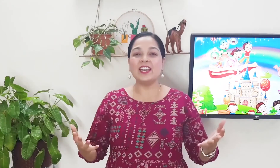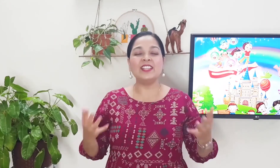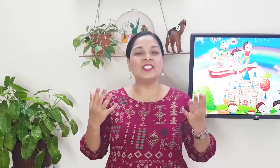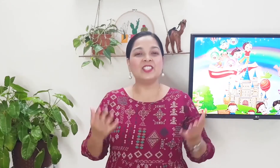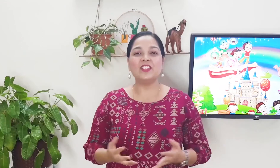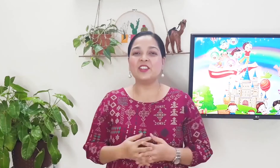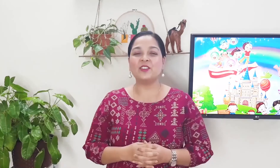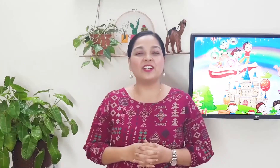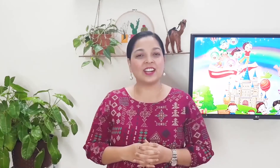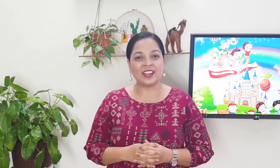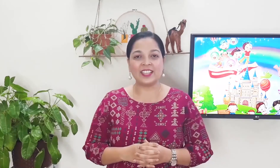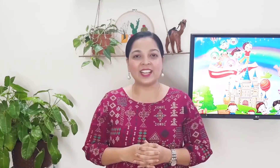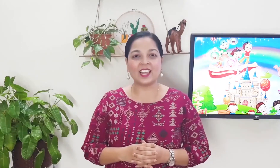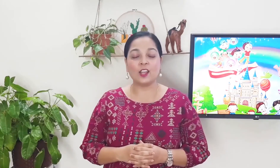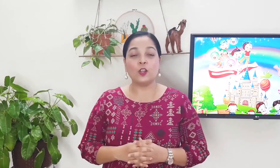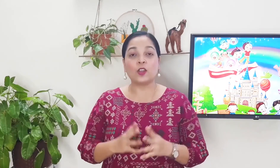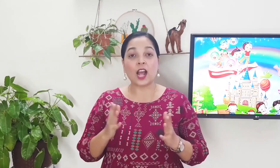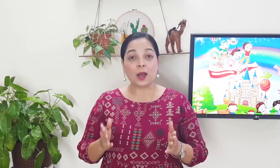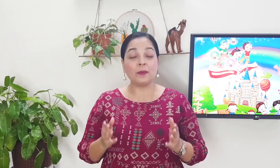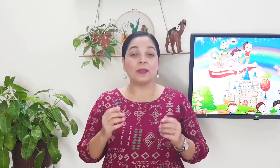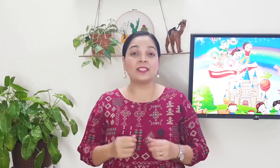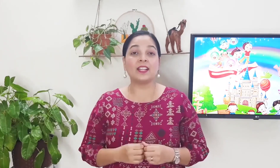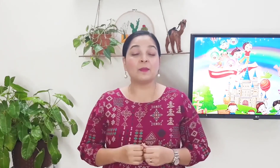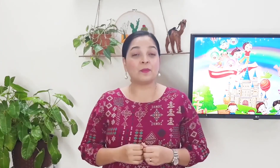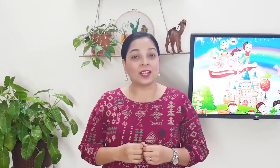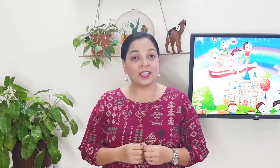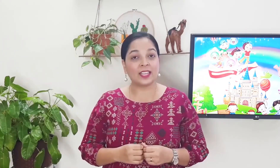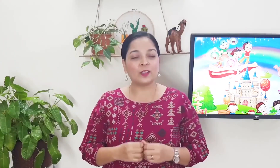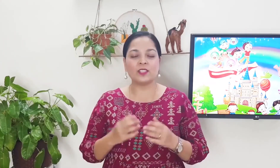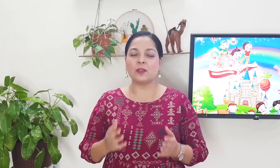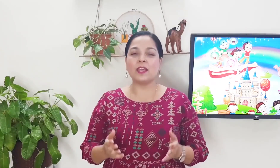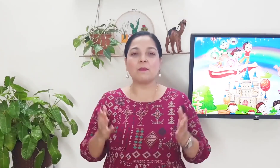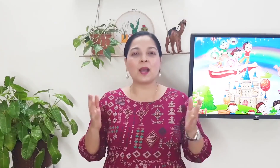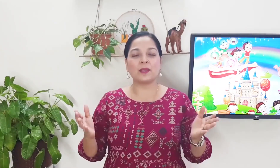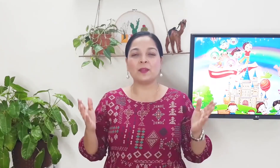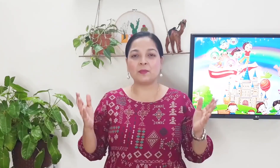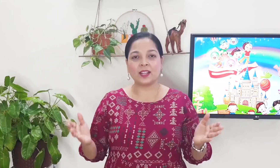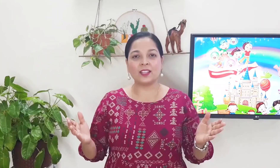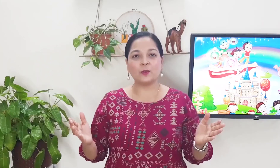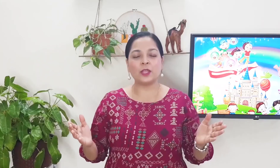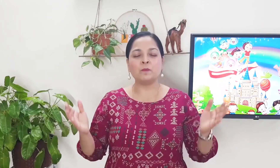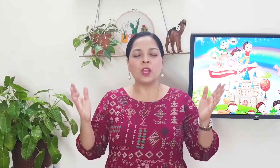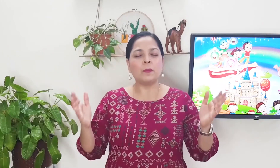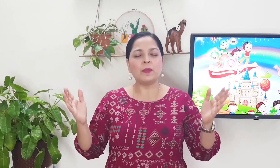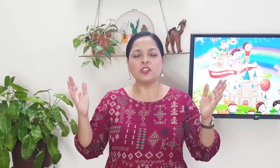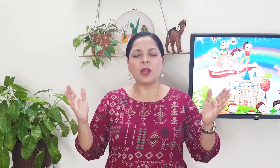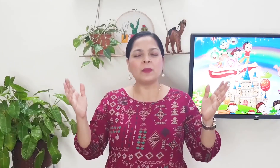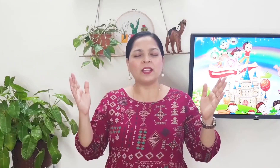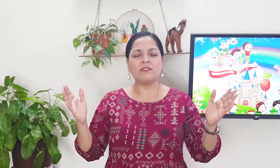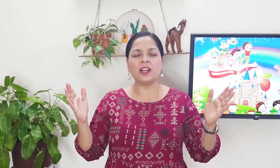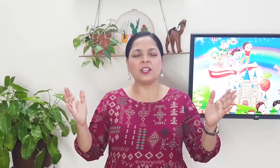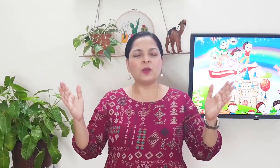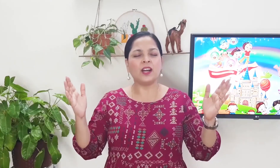के इस अनंत जीवन को ग्रहण किया है। तो अगर आपने मेरे साथ ये प्रार्थना की है तो इस समय के मैं आपके लिए प्रार्थना करूंगी। परमेश्वर,